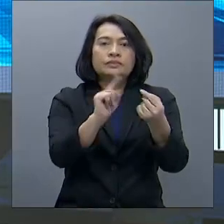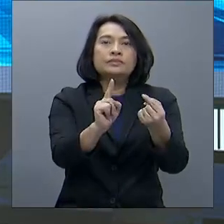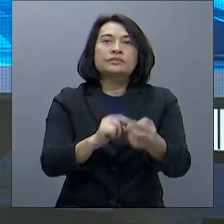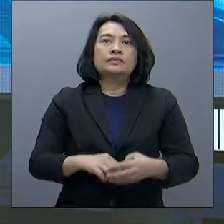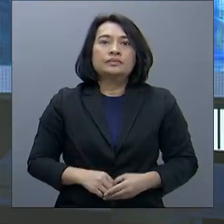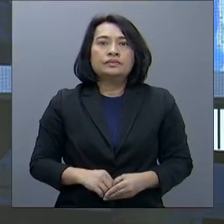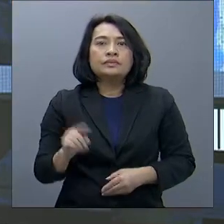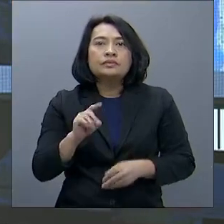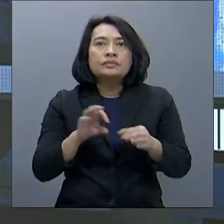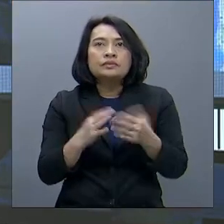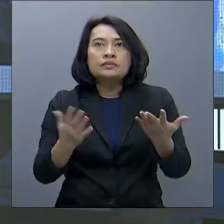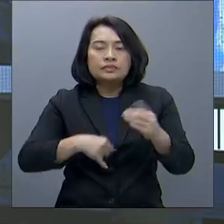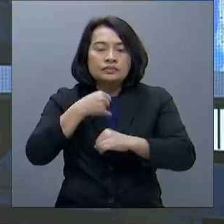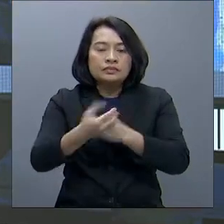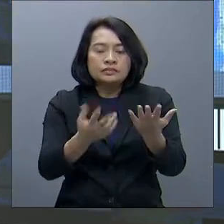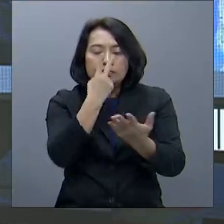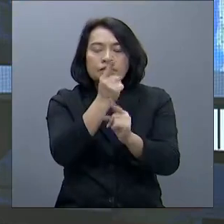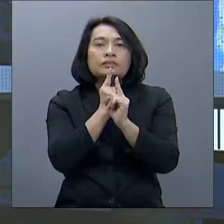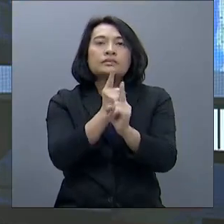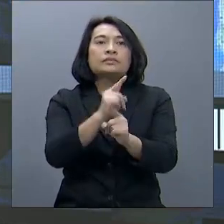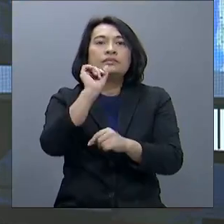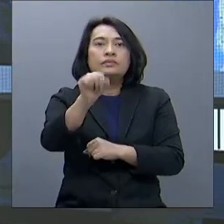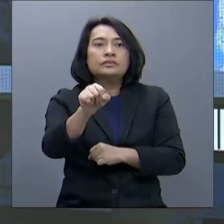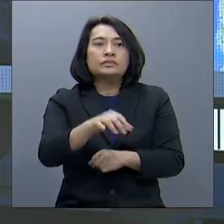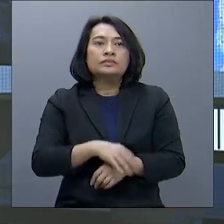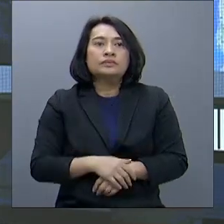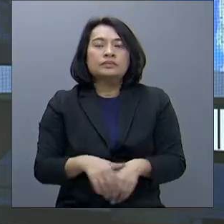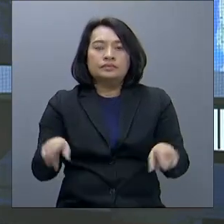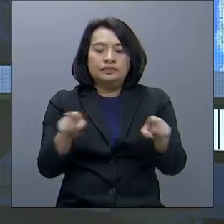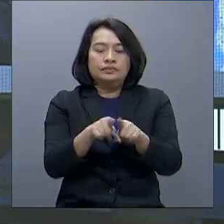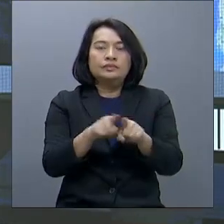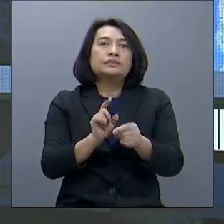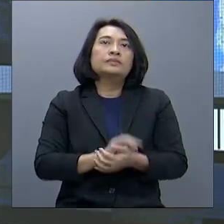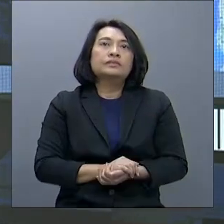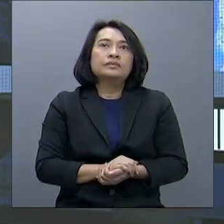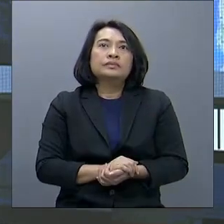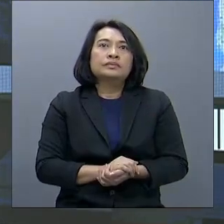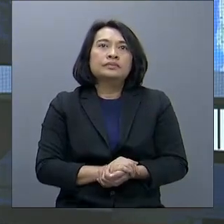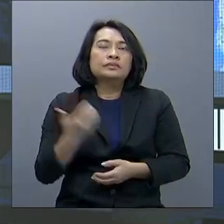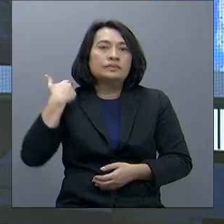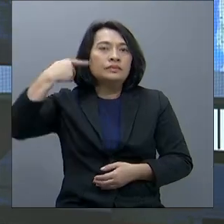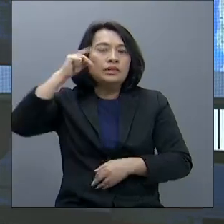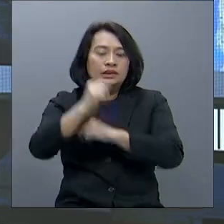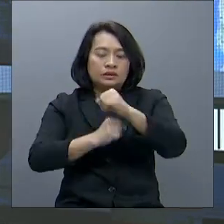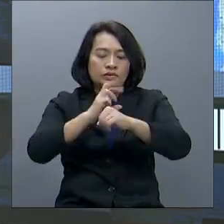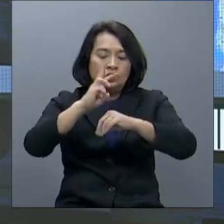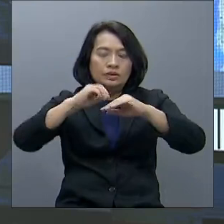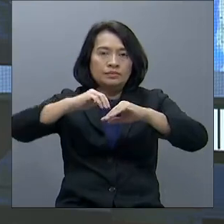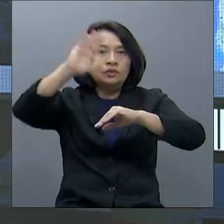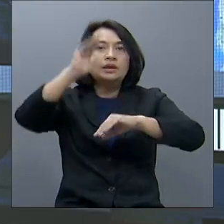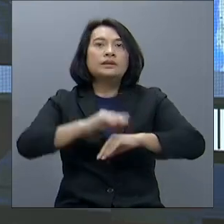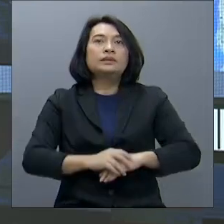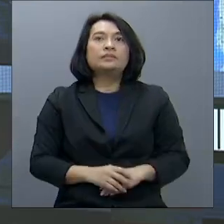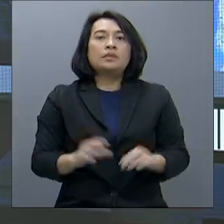าเรื่องไหนหากไม่จบจะตามต่อให้อย่างแน่นอนเรื่องนี้ก็เช่นเดียวกันมีคุณป้าท่านหนึ่งค่ะอายุ60กว่าปีแล้วนะคะเขาบอกไม่เ